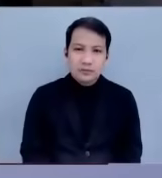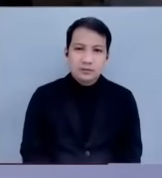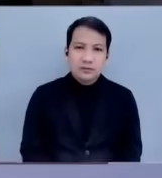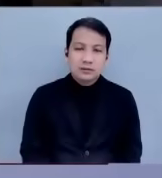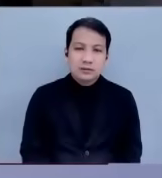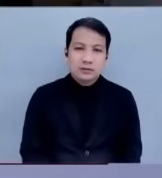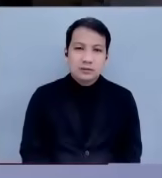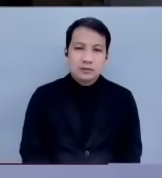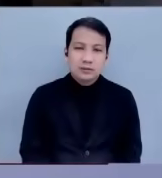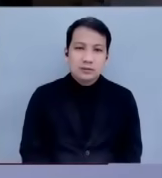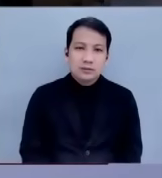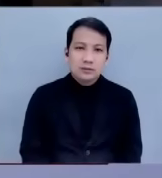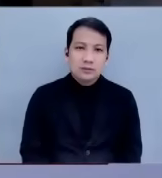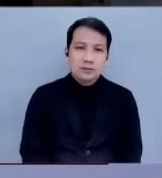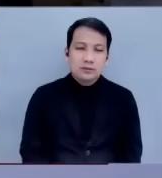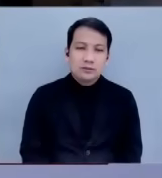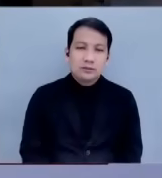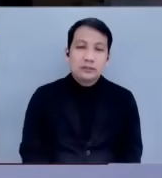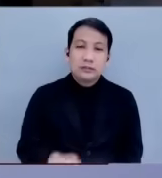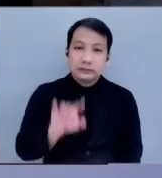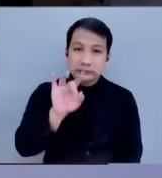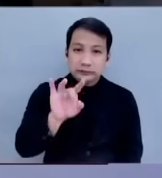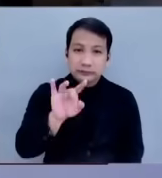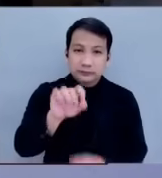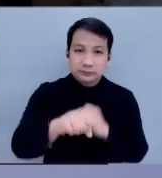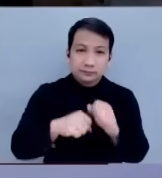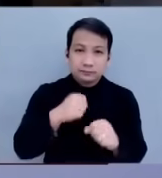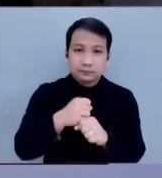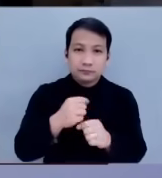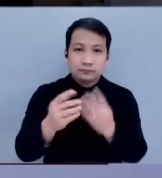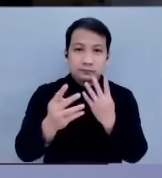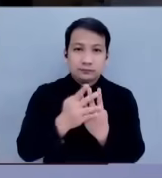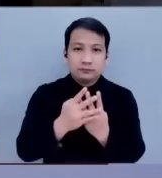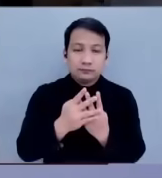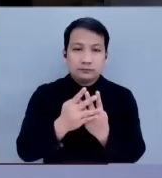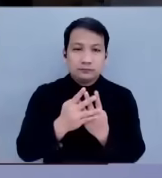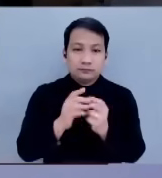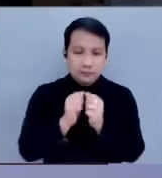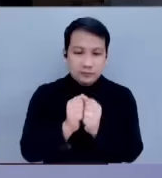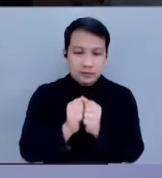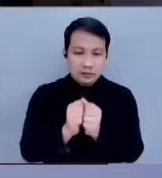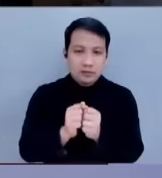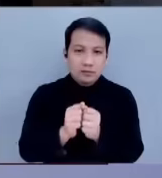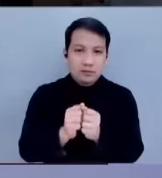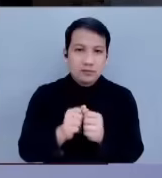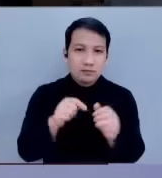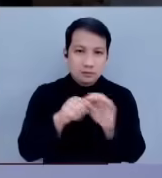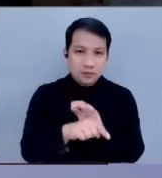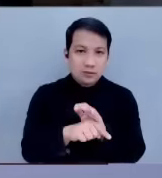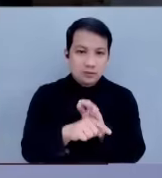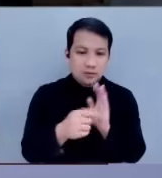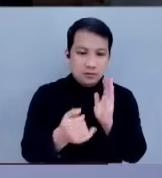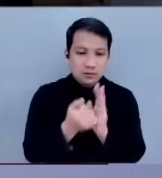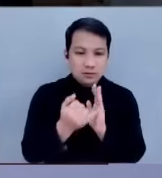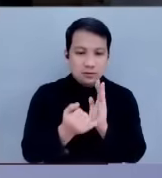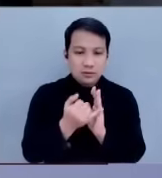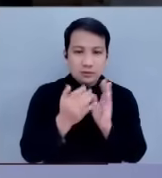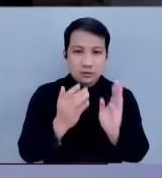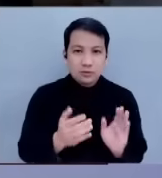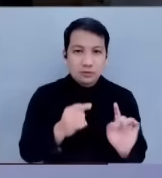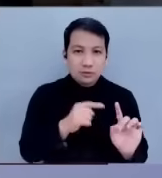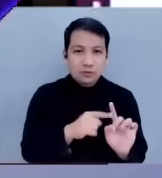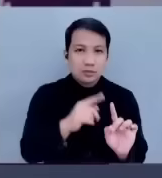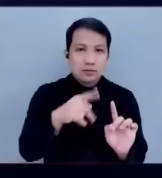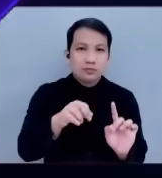Sinentensyahan ng hanggang 8 taong pagkakakulong ang isang bilanggong kasabwat sa pagpatay sa radio broadcaster na si Percy